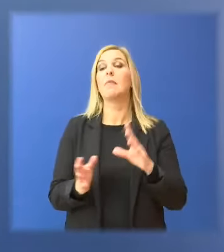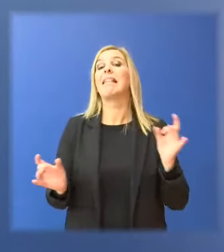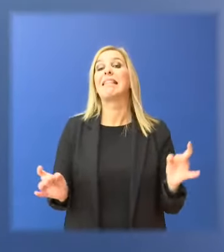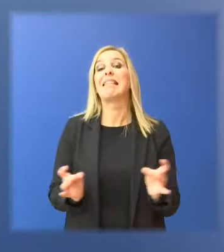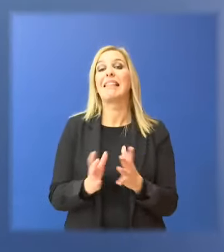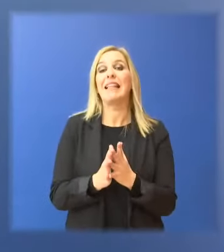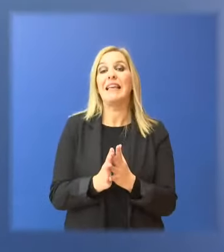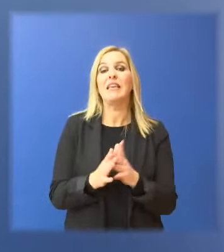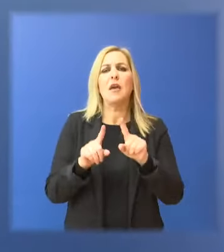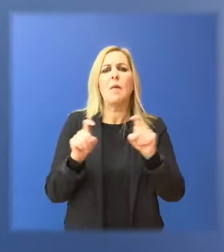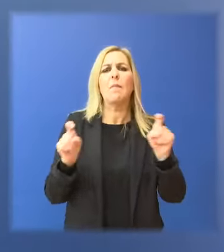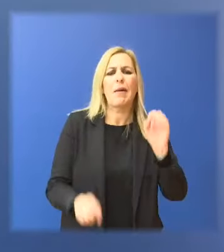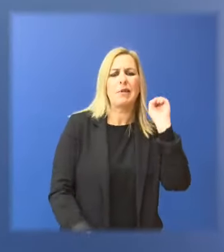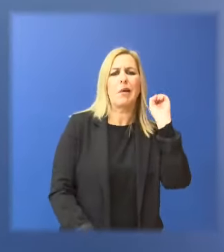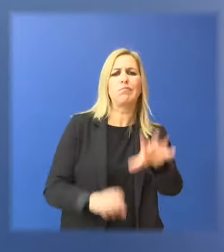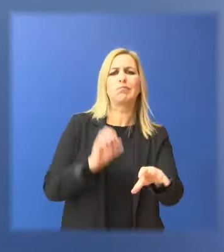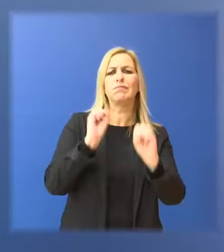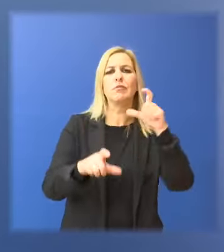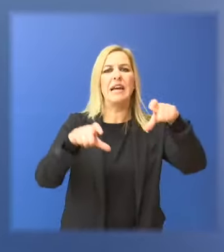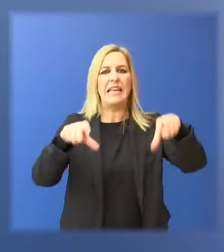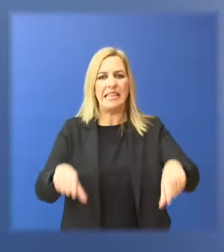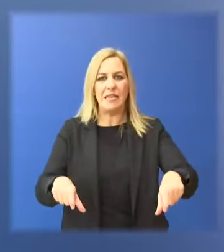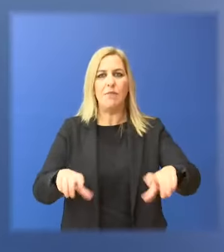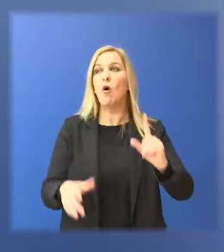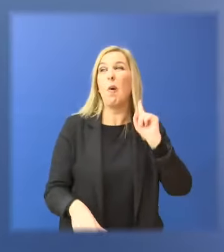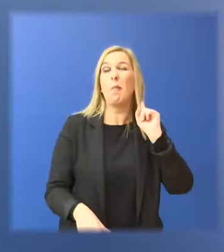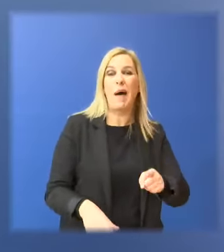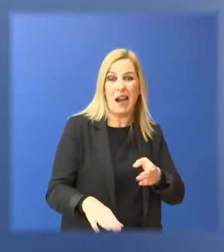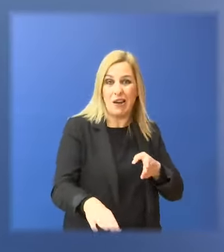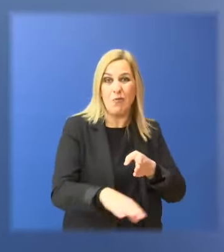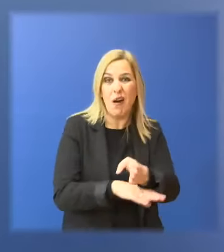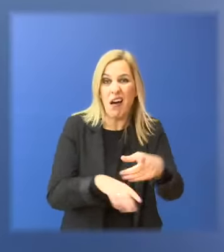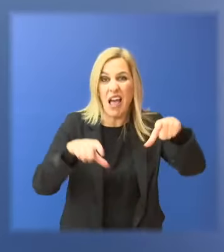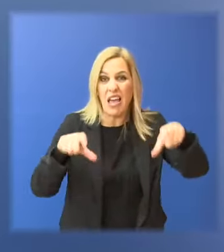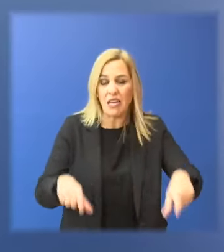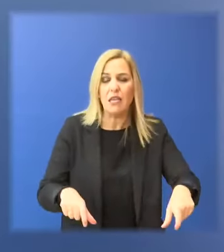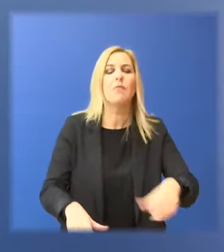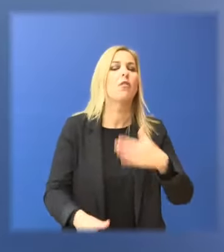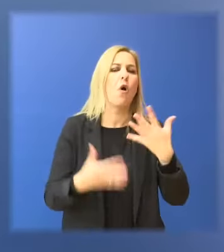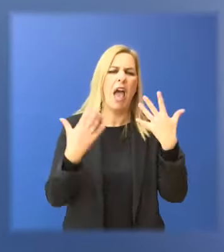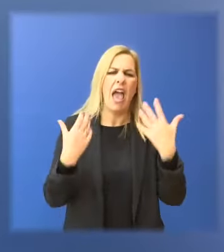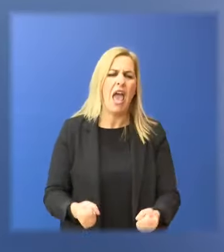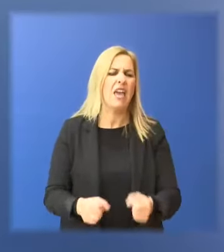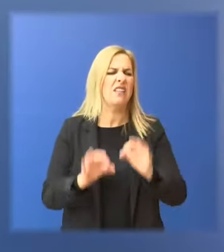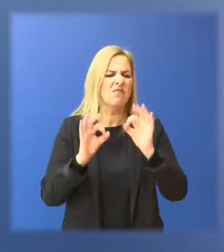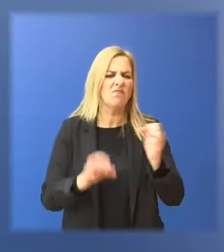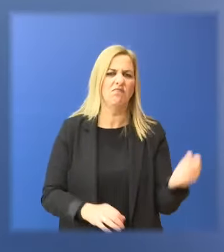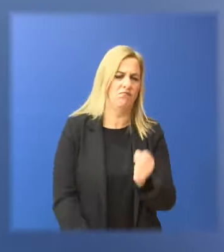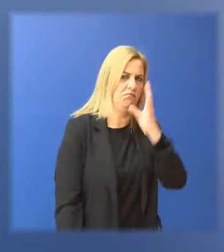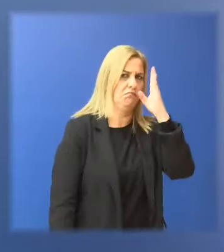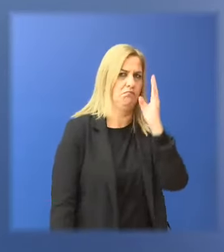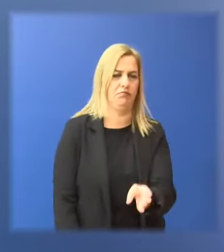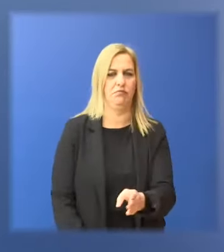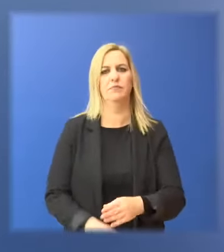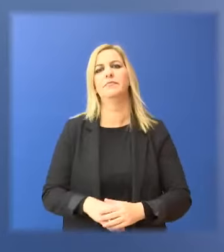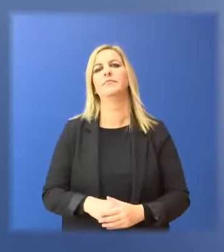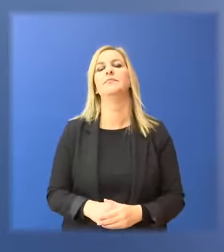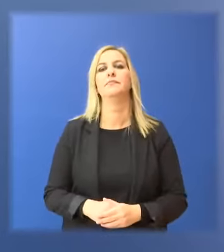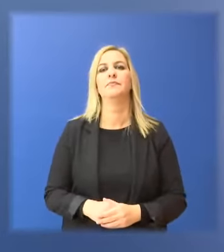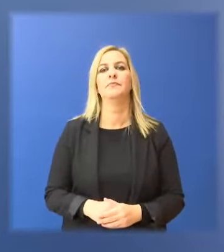περιπτώσεις ρήψης αντικειμένων, όπως επίσης παράνομες εισόδους στον αγωνιστικό χώρο, εφόσον διαπιστώνονται αυτά τα πραγματικά